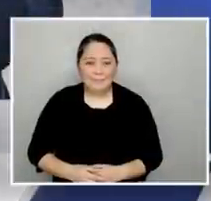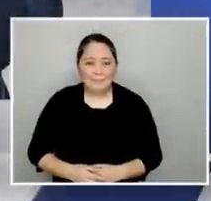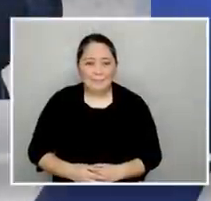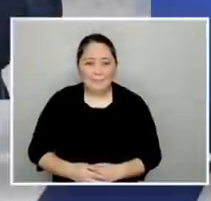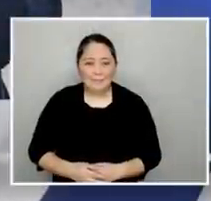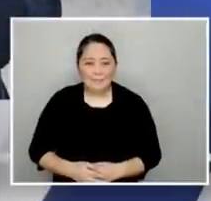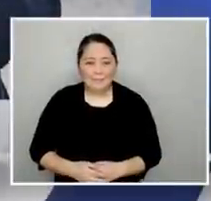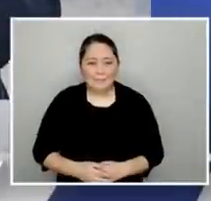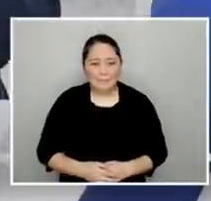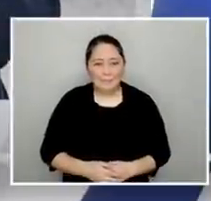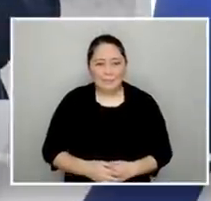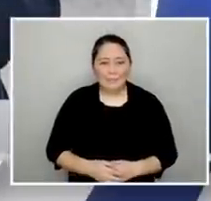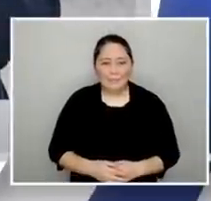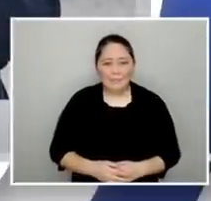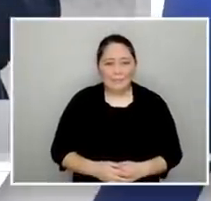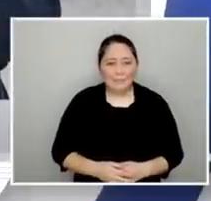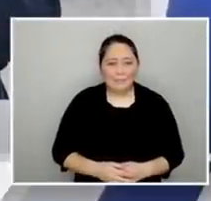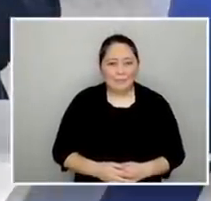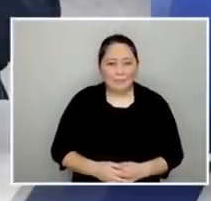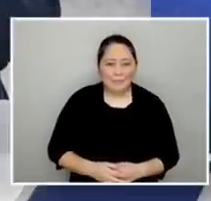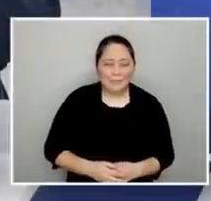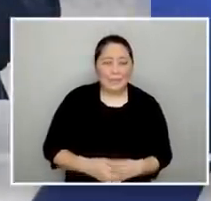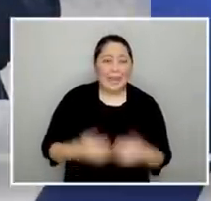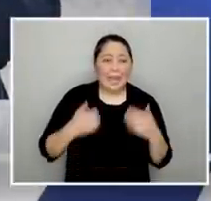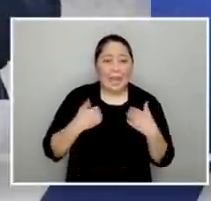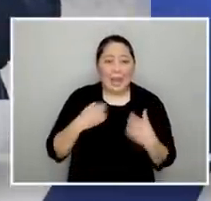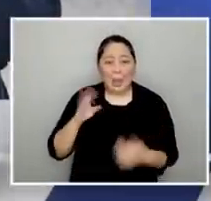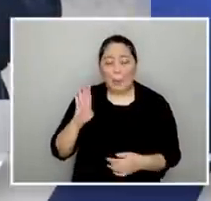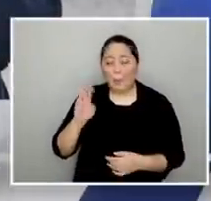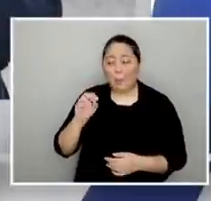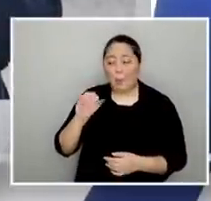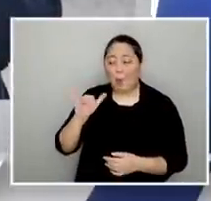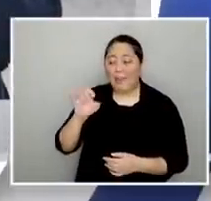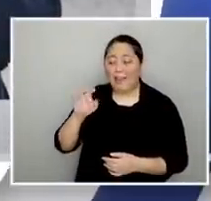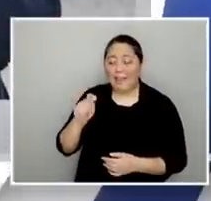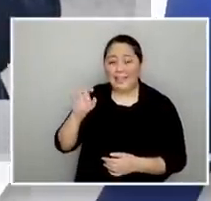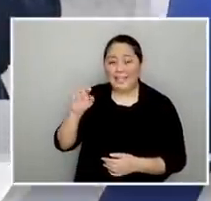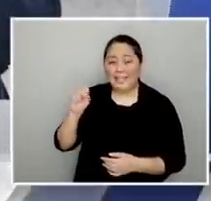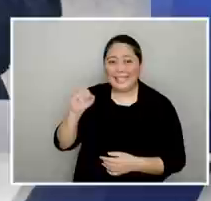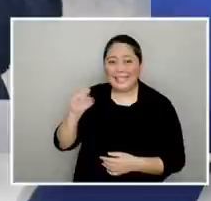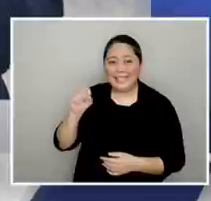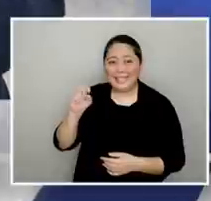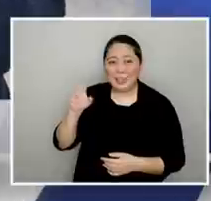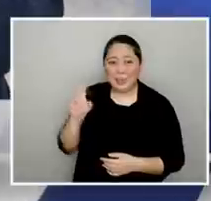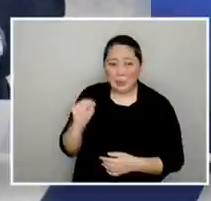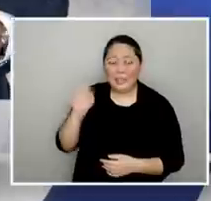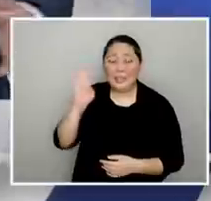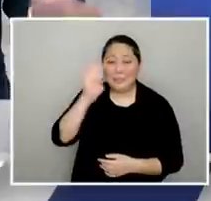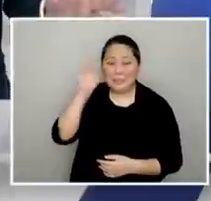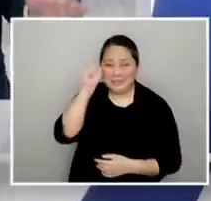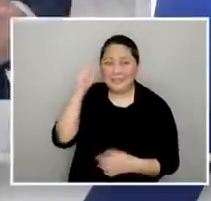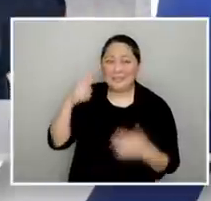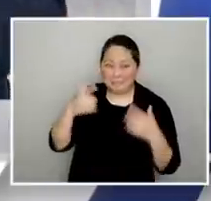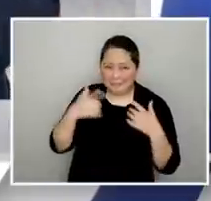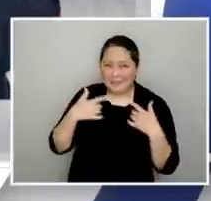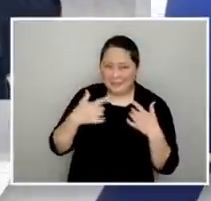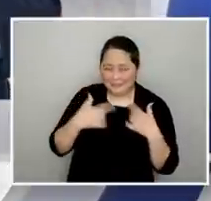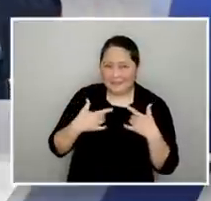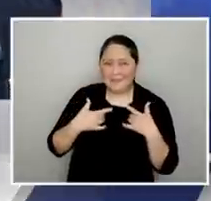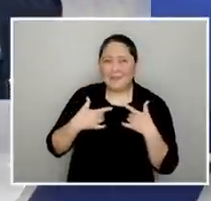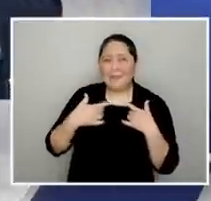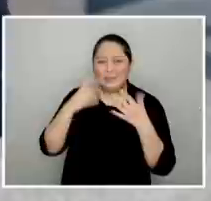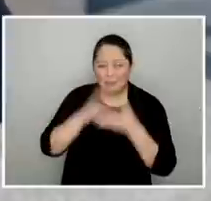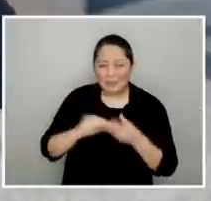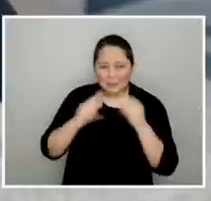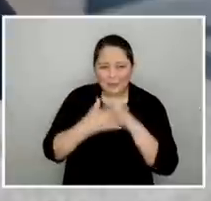May dinayong simbahan si Boy at Siso na hitik sa ganda at kasaysayan. At ibig mga kapamilya, alam nyo ba